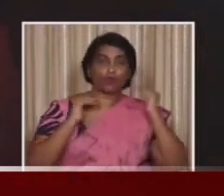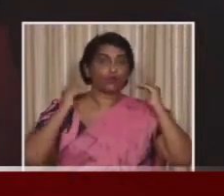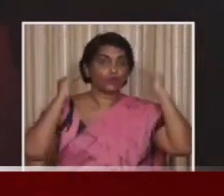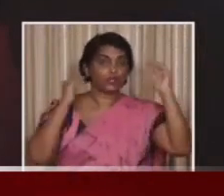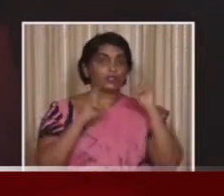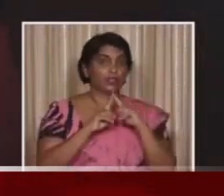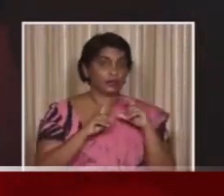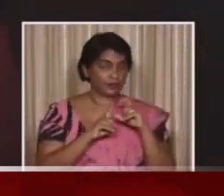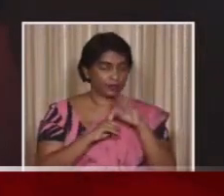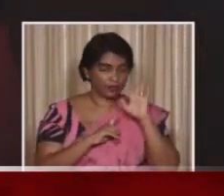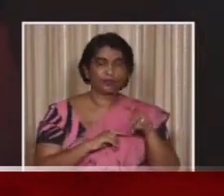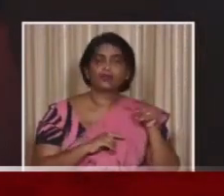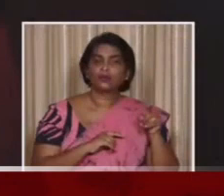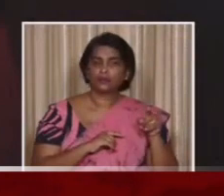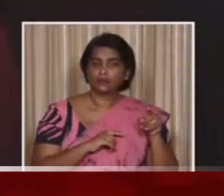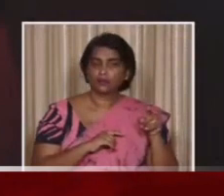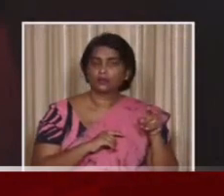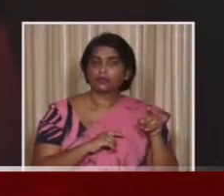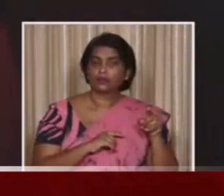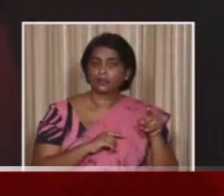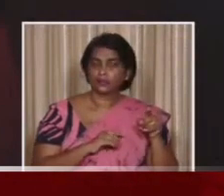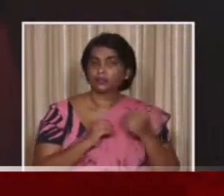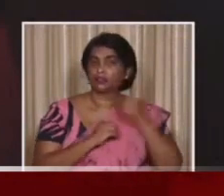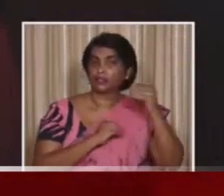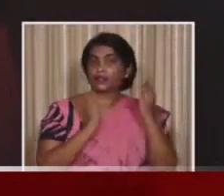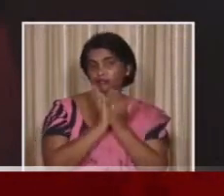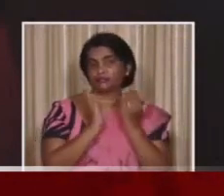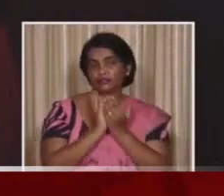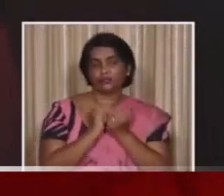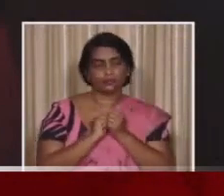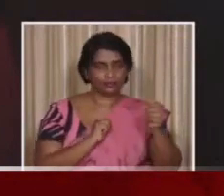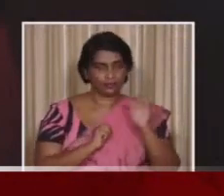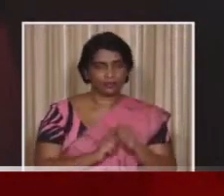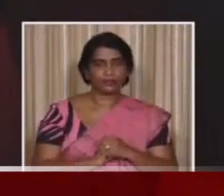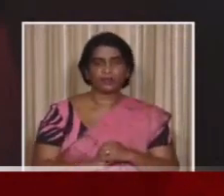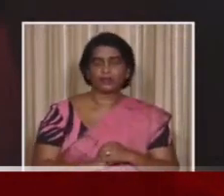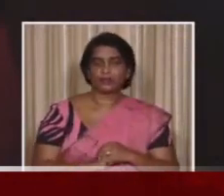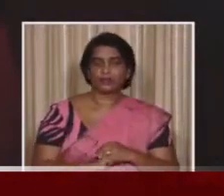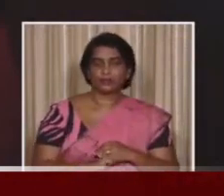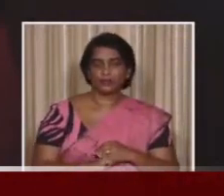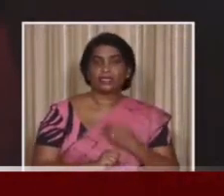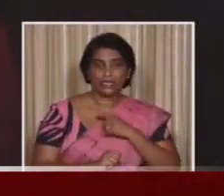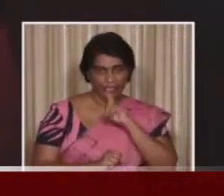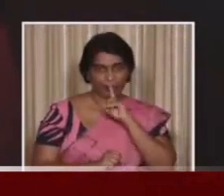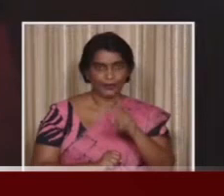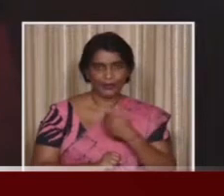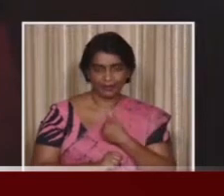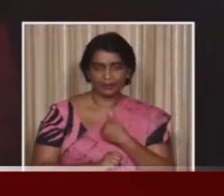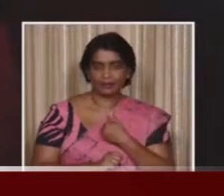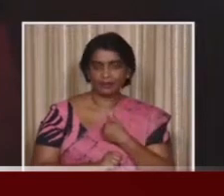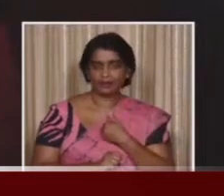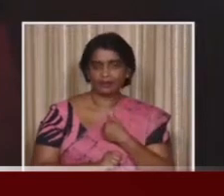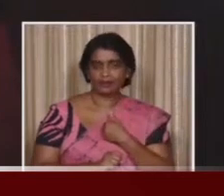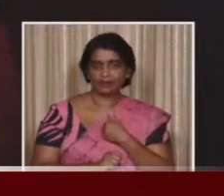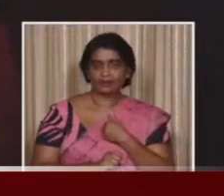சிறப்புமிக்க தீர்ப்பொன்றை வழங்கியுள்ளது. அதாவது, இந்த நாட்டில் பொருளாதார நெருக்கடியை ஏற்படுத்தி நாட்டில் பேரழிவை ஏற்படுத்தியமைக்கு யார்